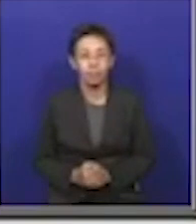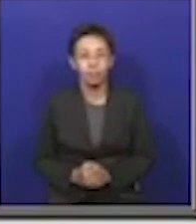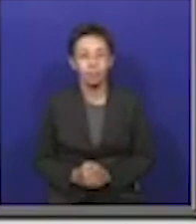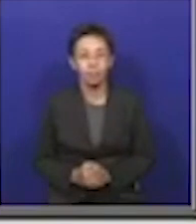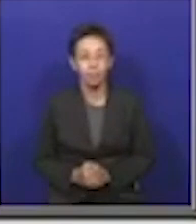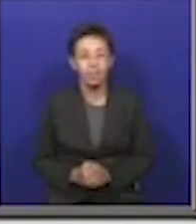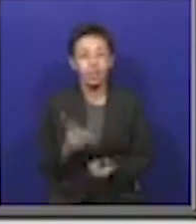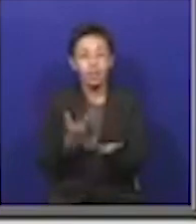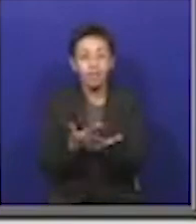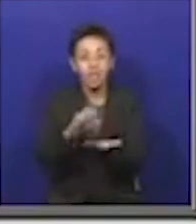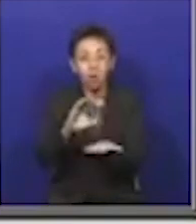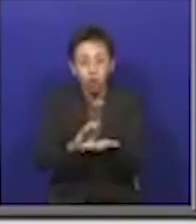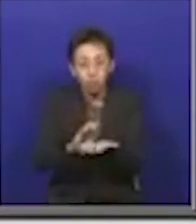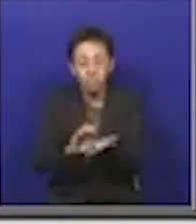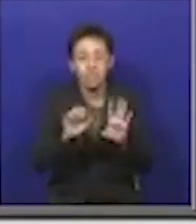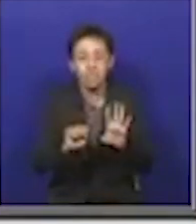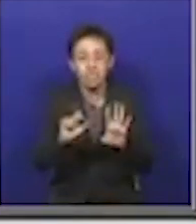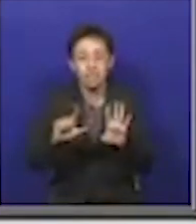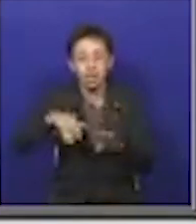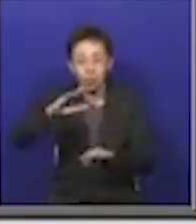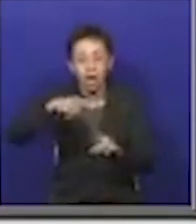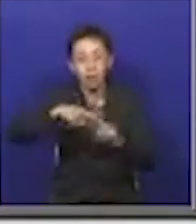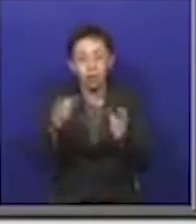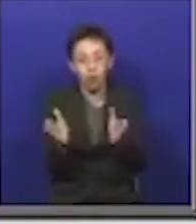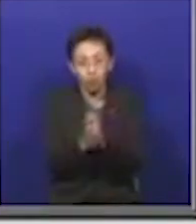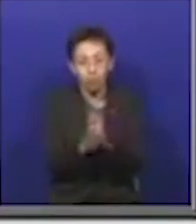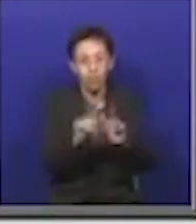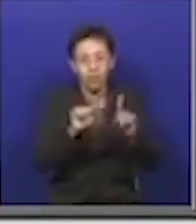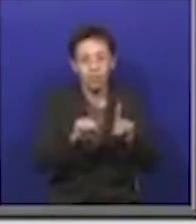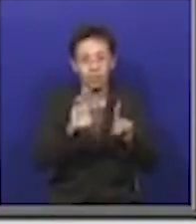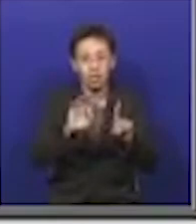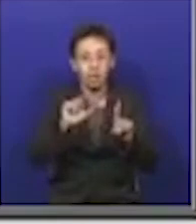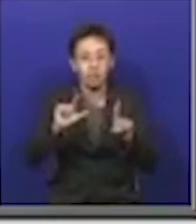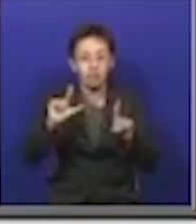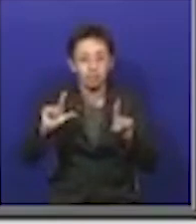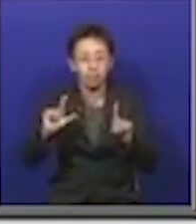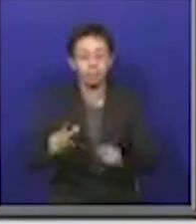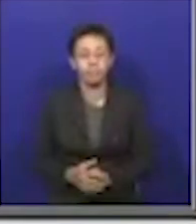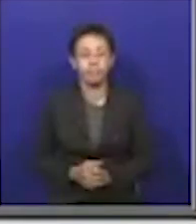เป็นกองทุนอีก4แสนกว่าล้านทั้งหมด 1.9 ล้านล้าน